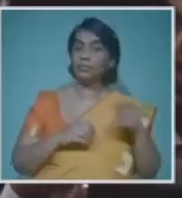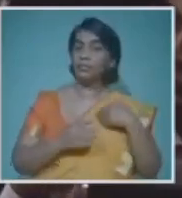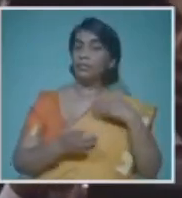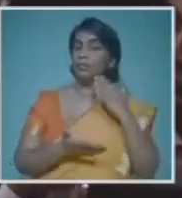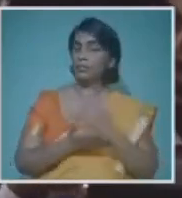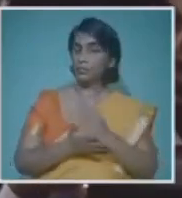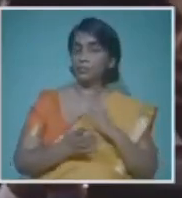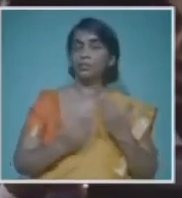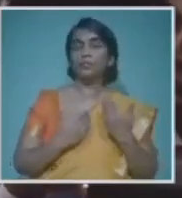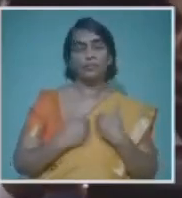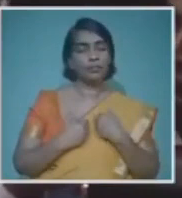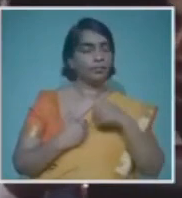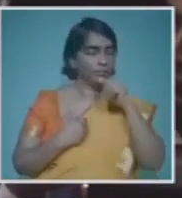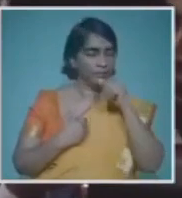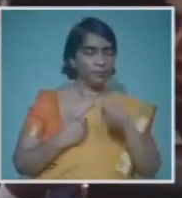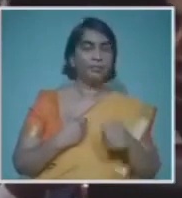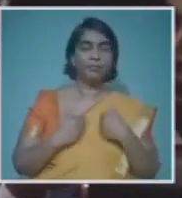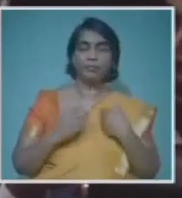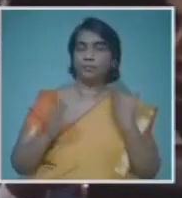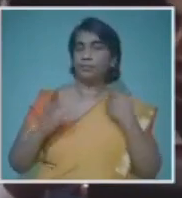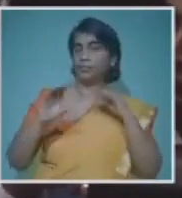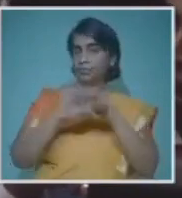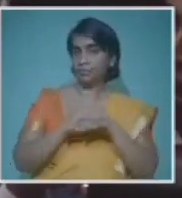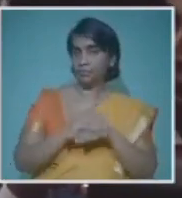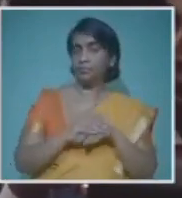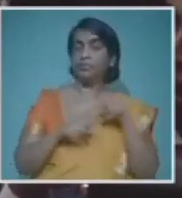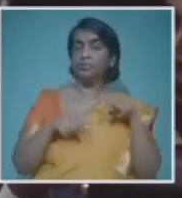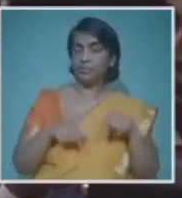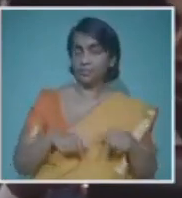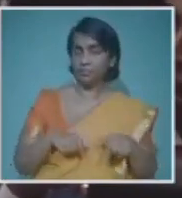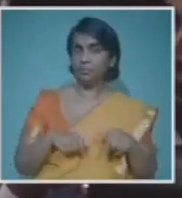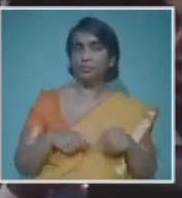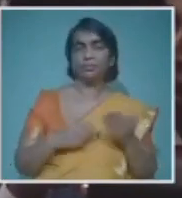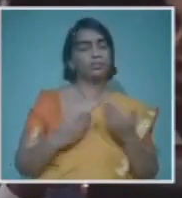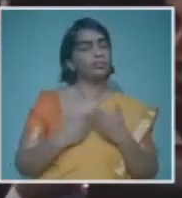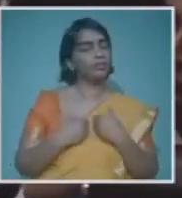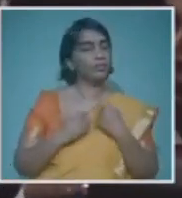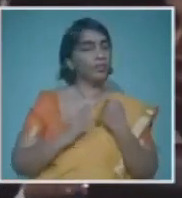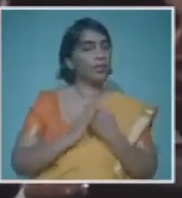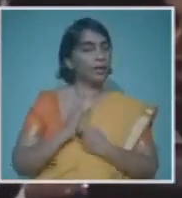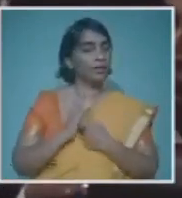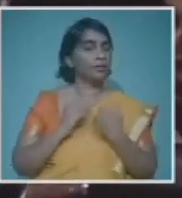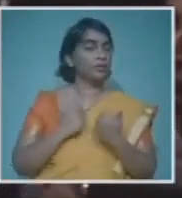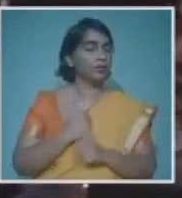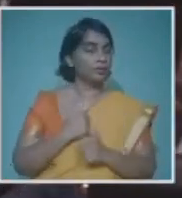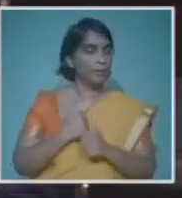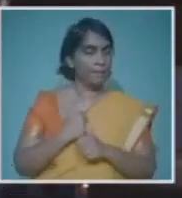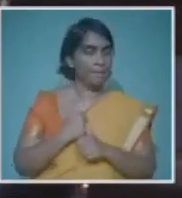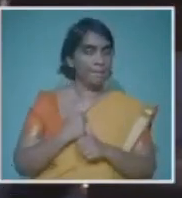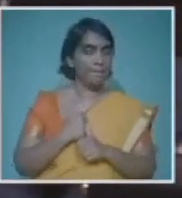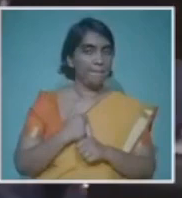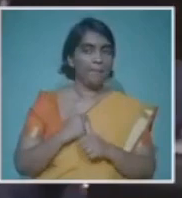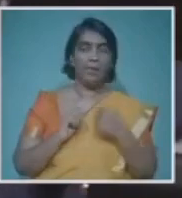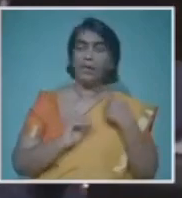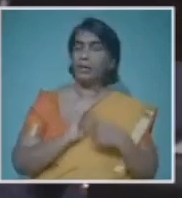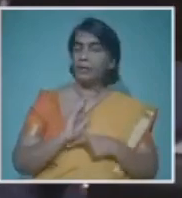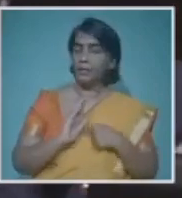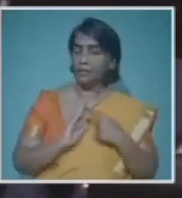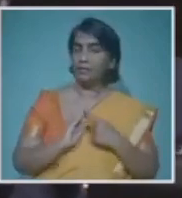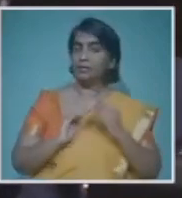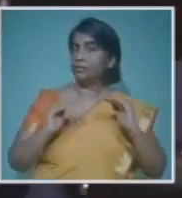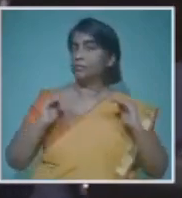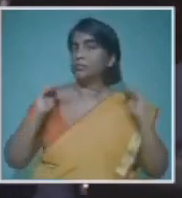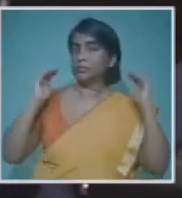ගන්න තමයි අපි ඇත්තට වශයෙන්ම ඉදිරිපත් උනේ. දැන් අපි නීති සම්පාදනය කිරීම රටේ